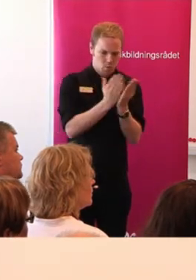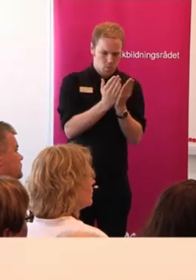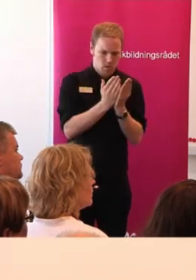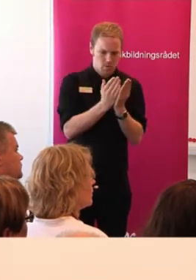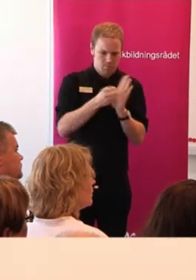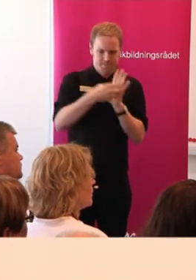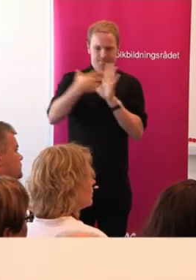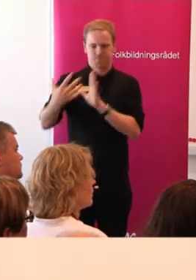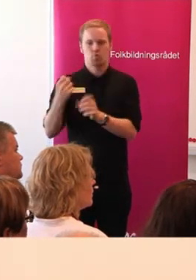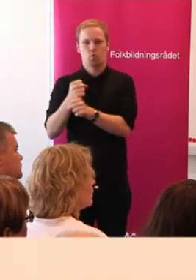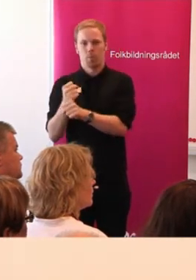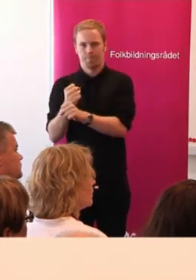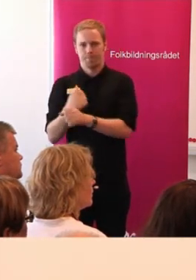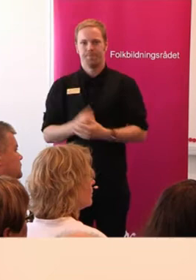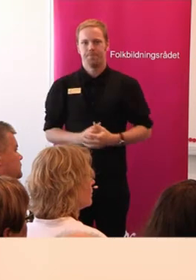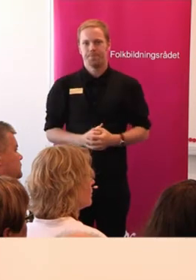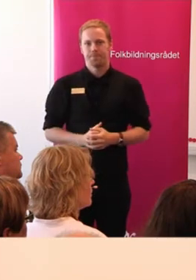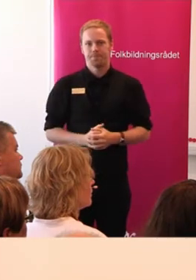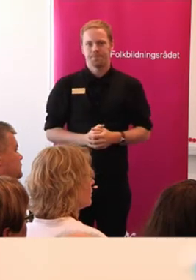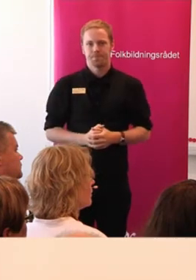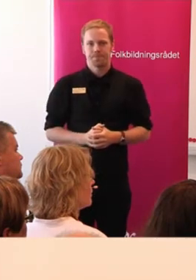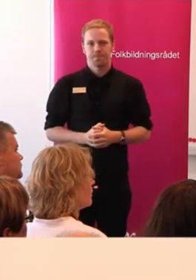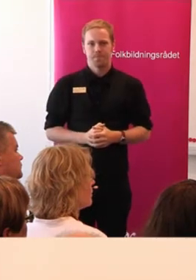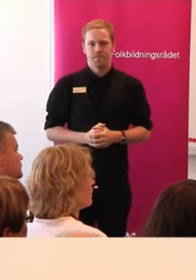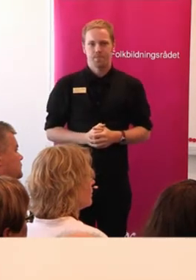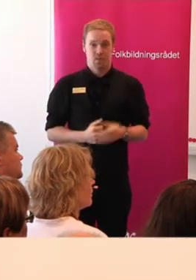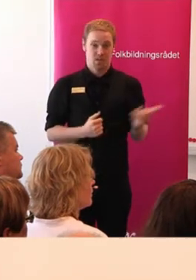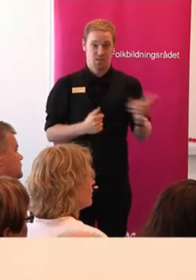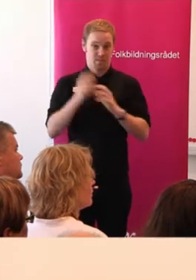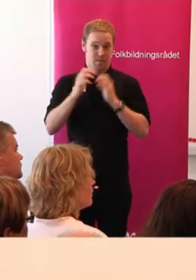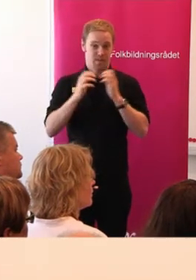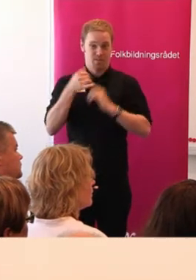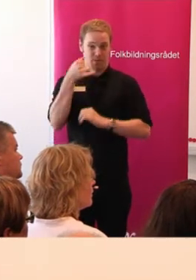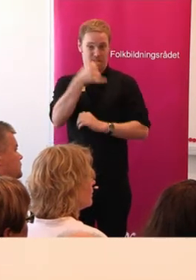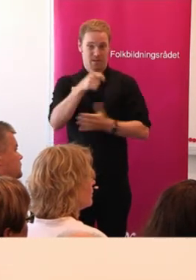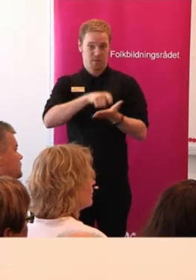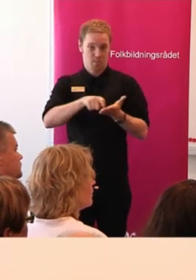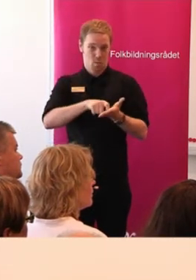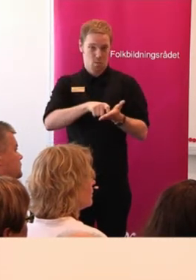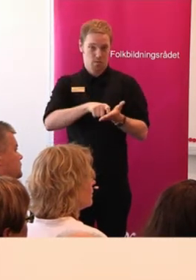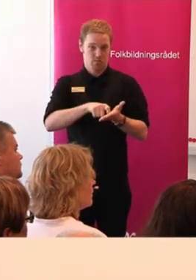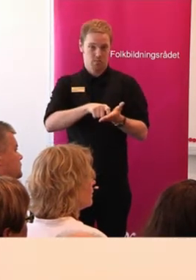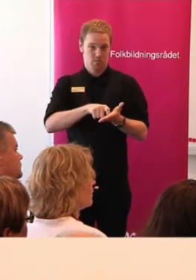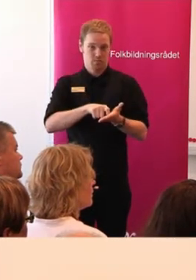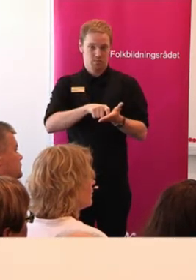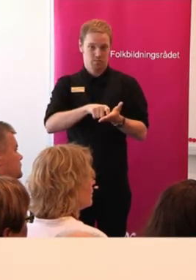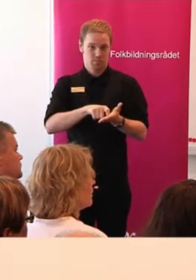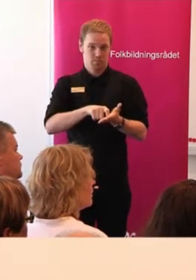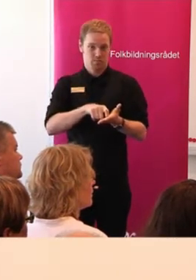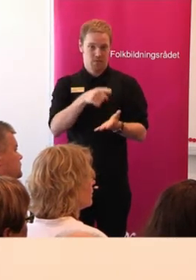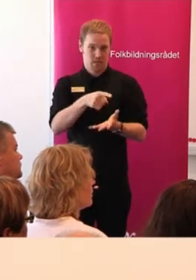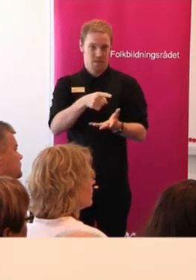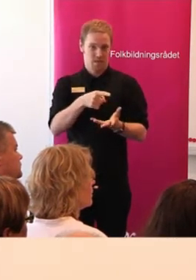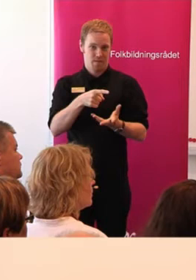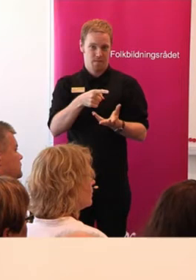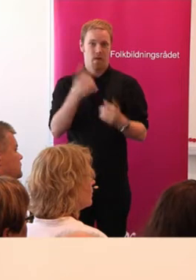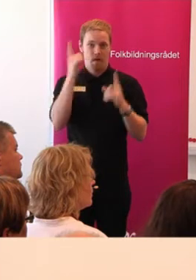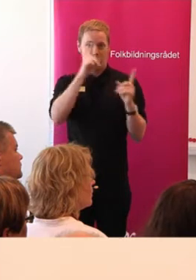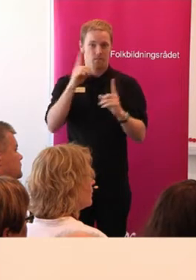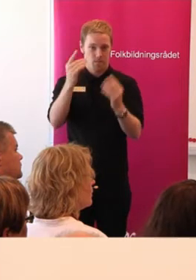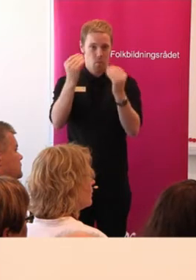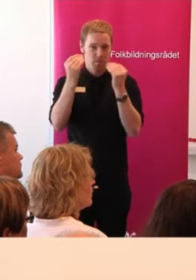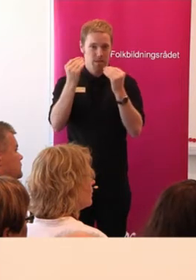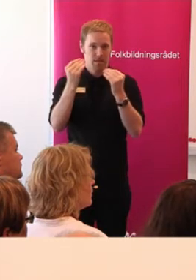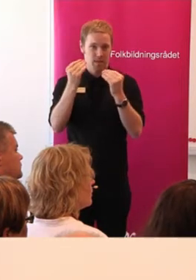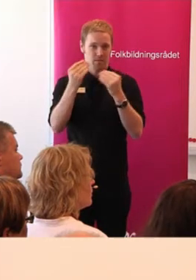Och de siffrorna som står här säger ju att folkhögskolan, eller folkbildningen, gör ett